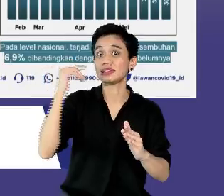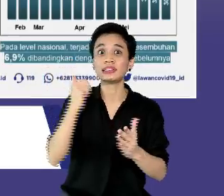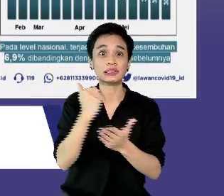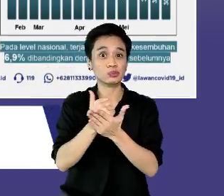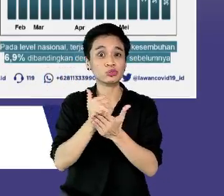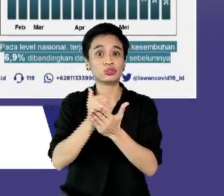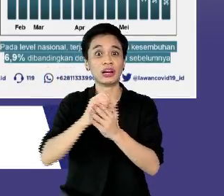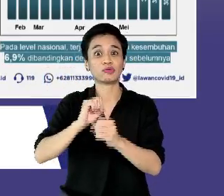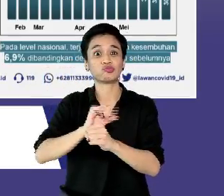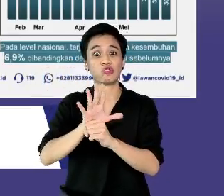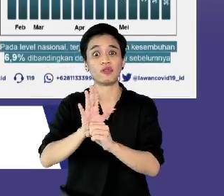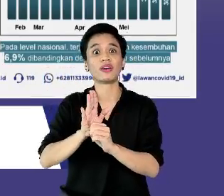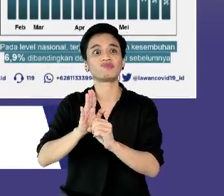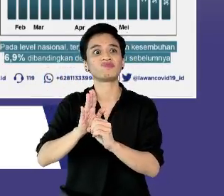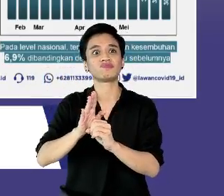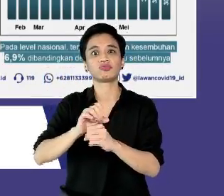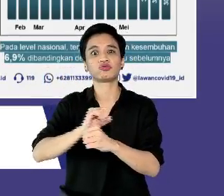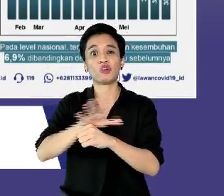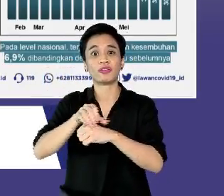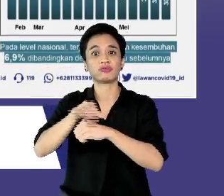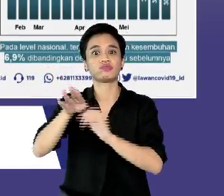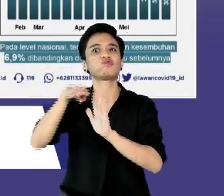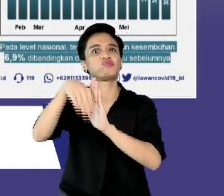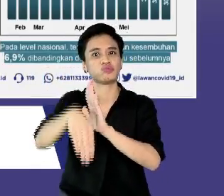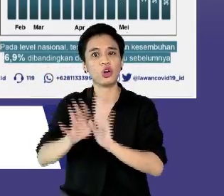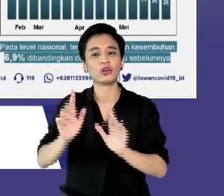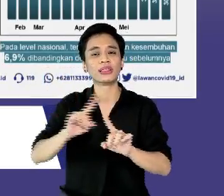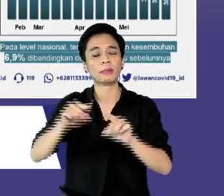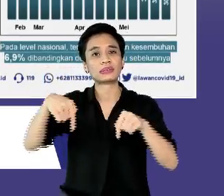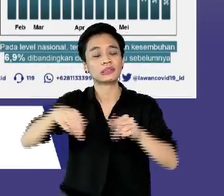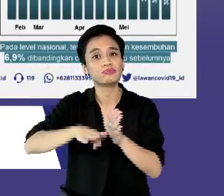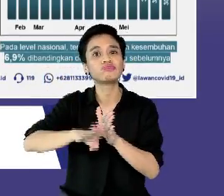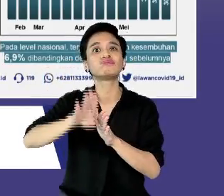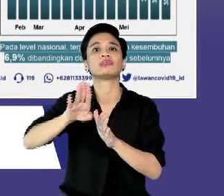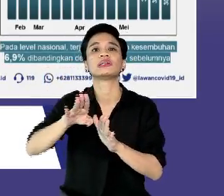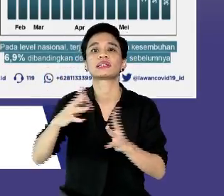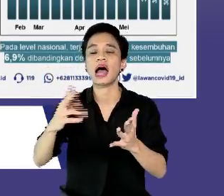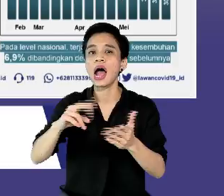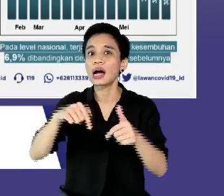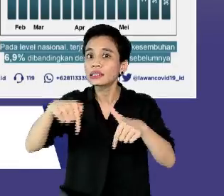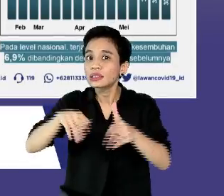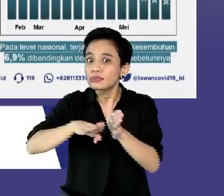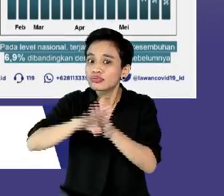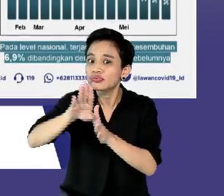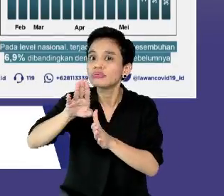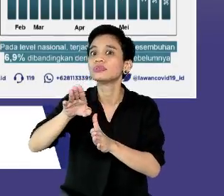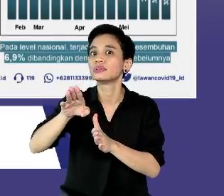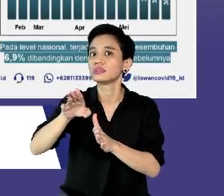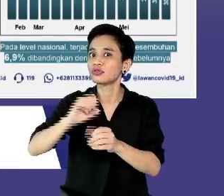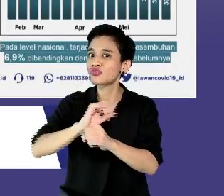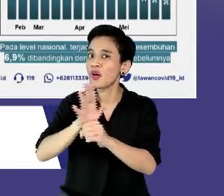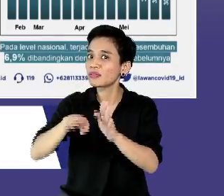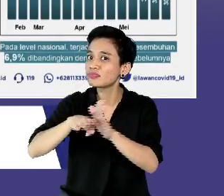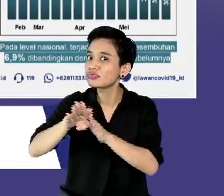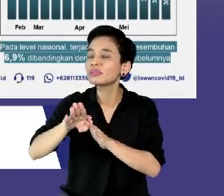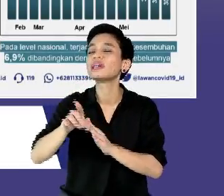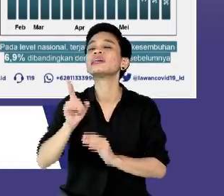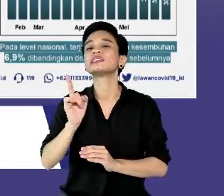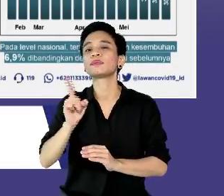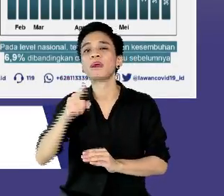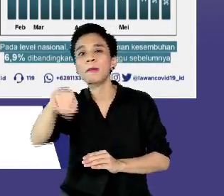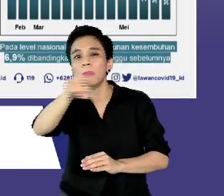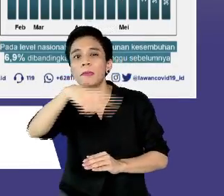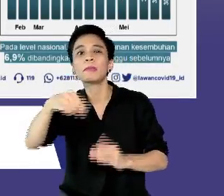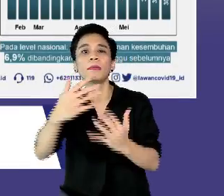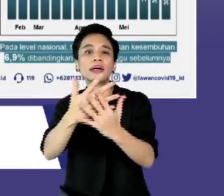penurunan kasus mingguan pada minggu lalu. Adanya kenaikan ini menunjukkan masih terasanya dampak dari kegiatan-kegiatan